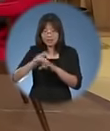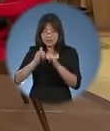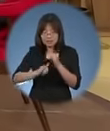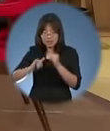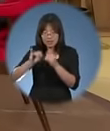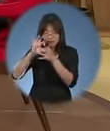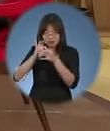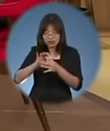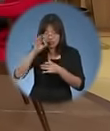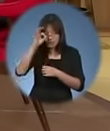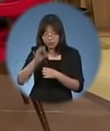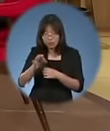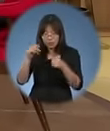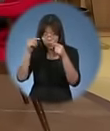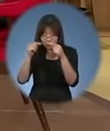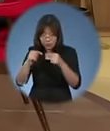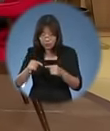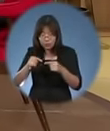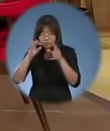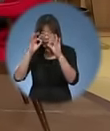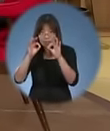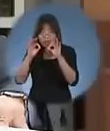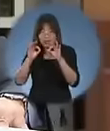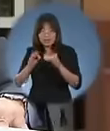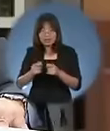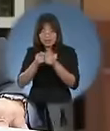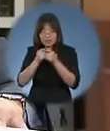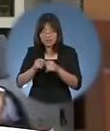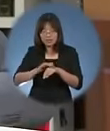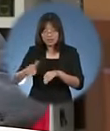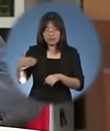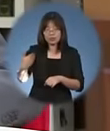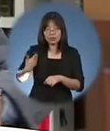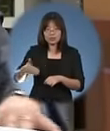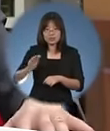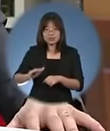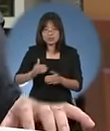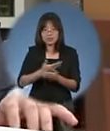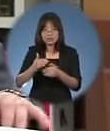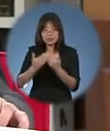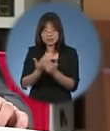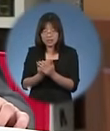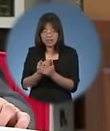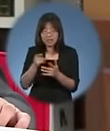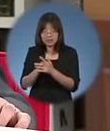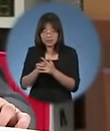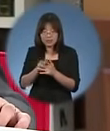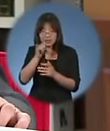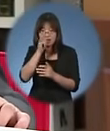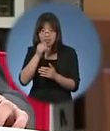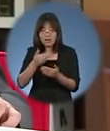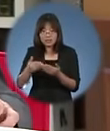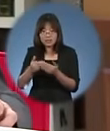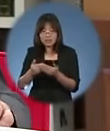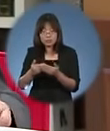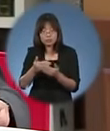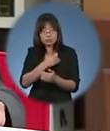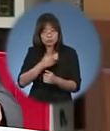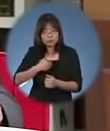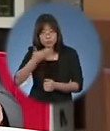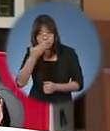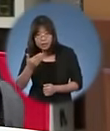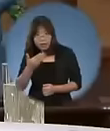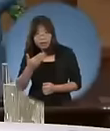보고 이렇게 맞추면은 세세한 건 몰라도 이 흐름을 다 잡혀요. 그림이 그려집니까? 예.